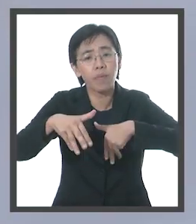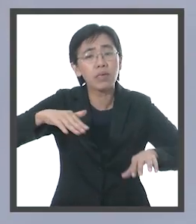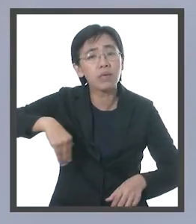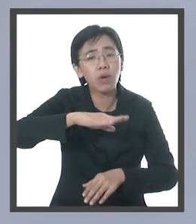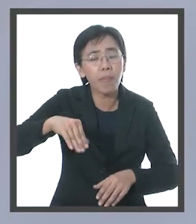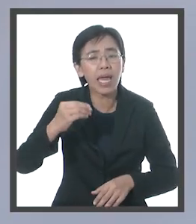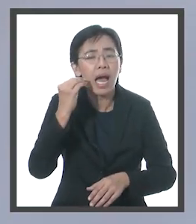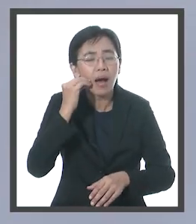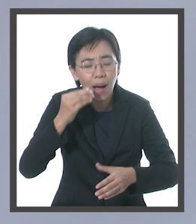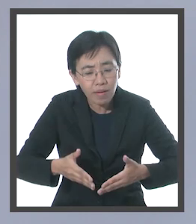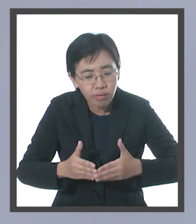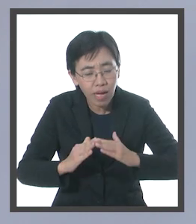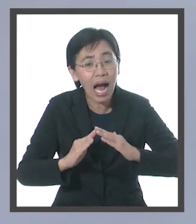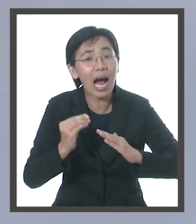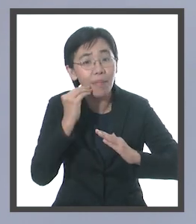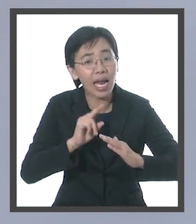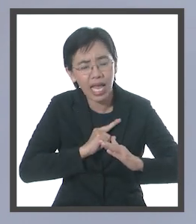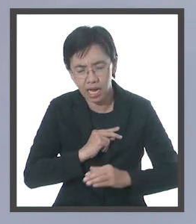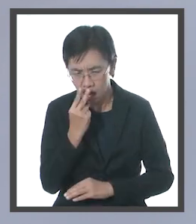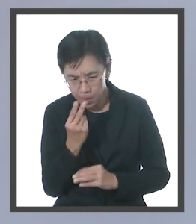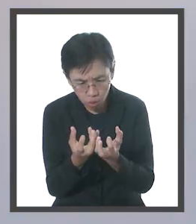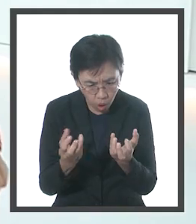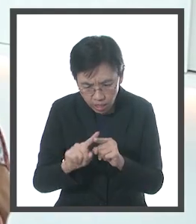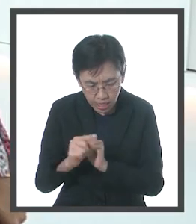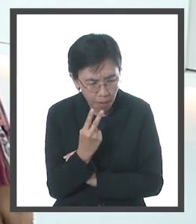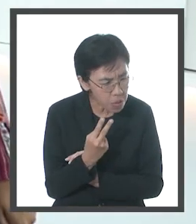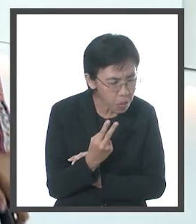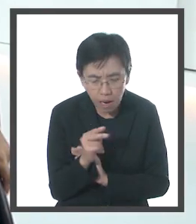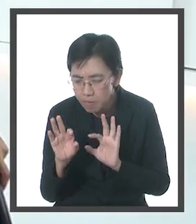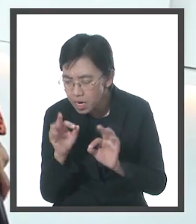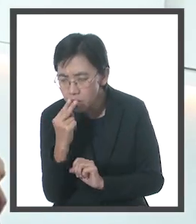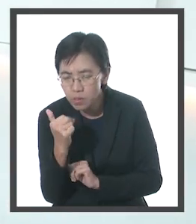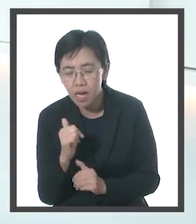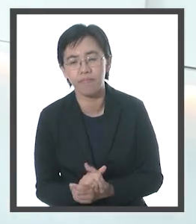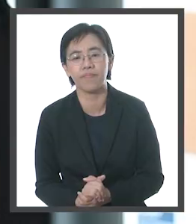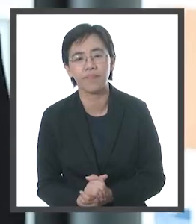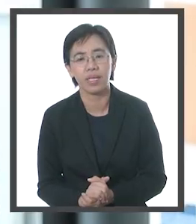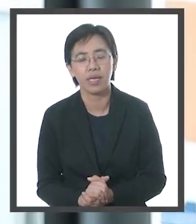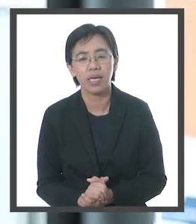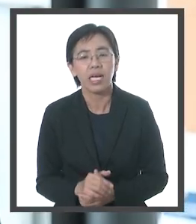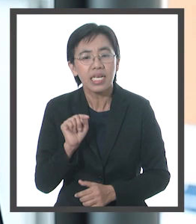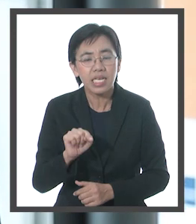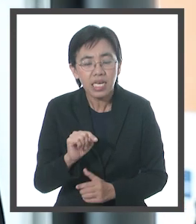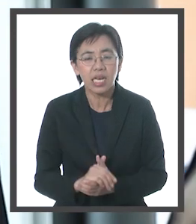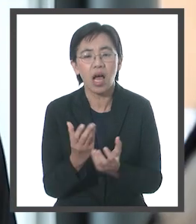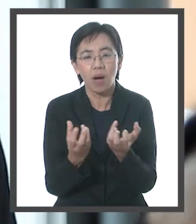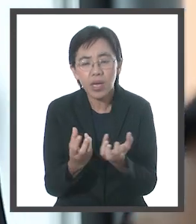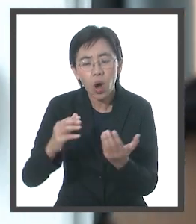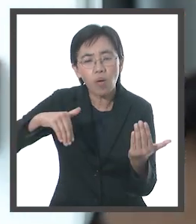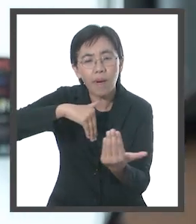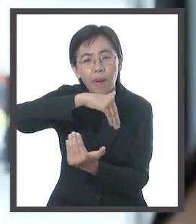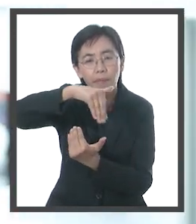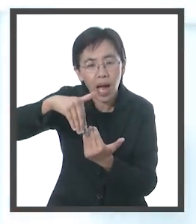สร้างบ้านตัวเองเป็นหลังเดียวก็สามารถมาดูวัสดุพวกนี้ได ้ได้เลยค่ะซึ่งจริงๆเรามีในนี้ค่ะเราจะมีหมุนเวียนการตอนนี้เร